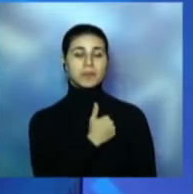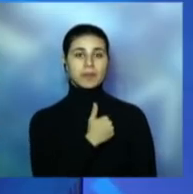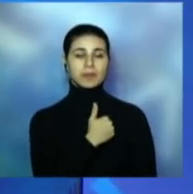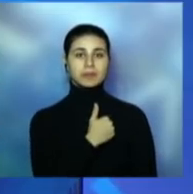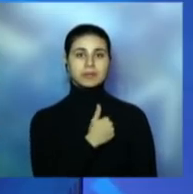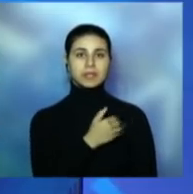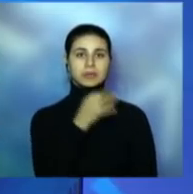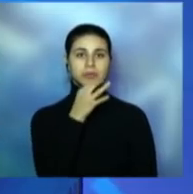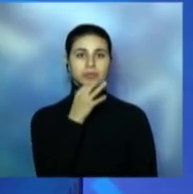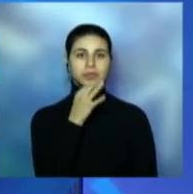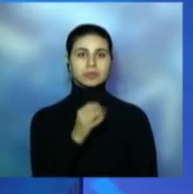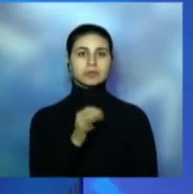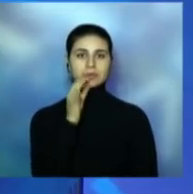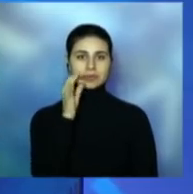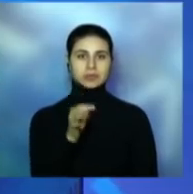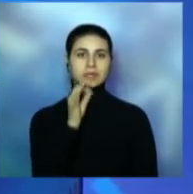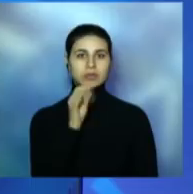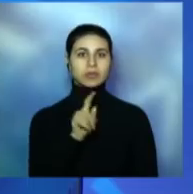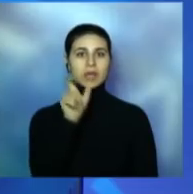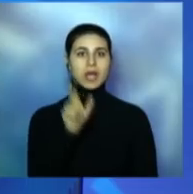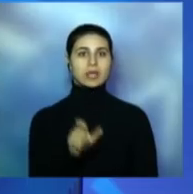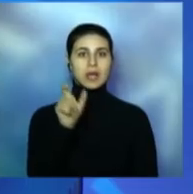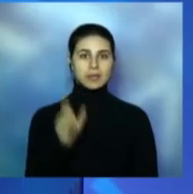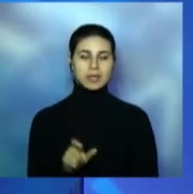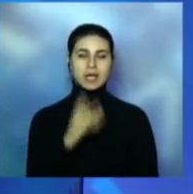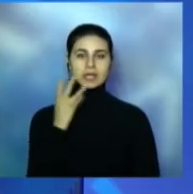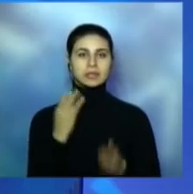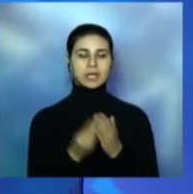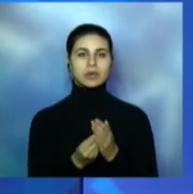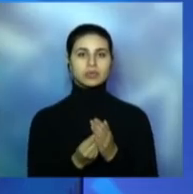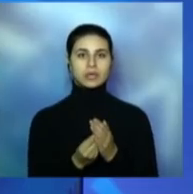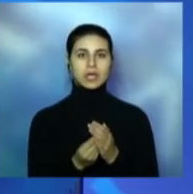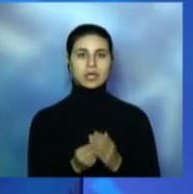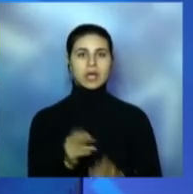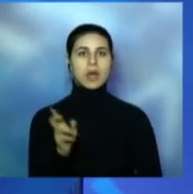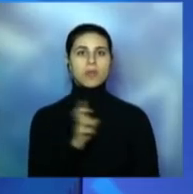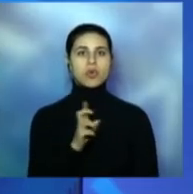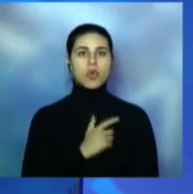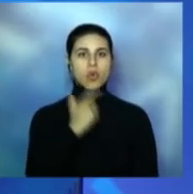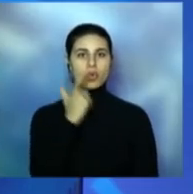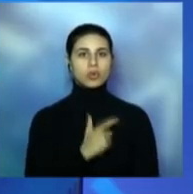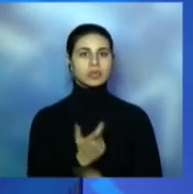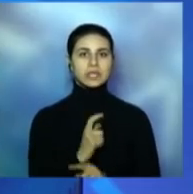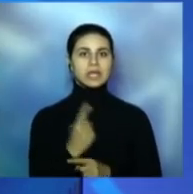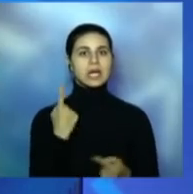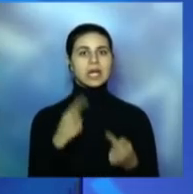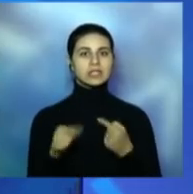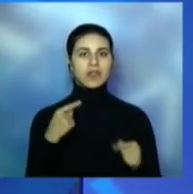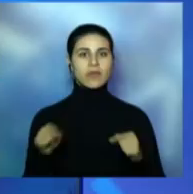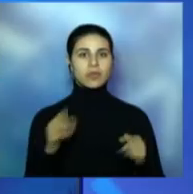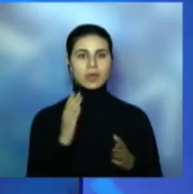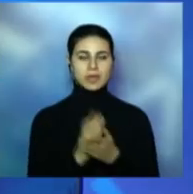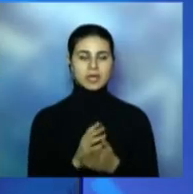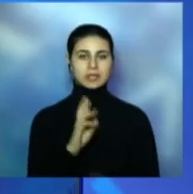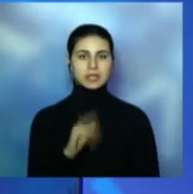და სანამ ნათია გიპასუხებთ, გეტყვით რომ ადამიანები საკუთარი ბიოლოგიური რიტმით ძალიან განსხვავდებიან ერთმანეთისაგან